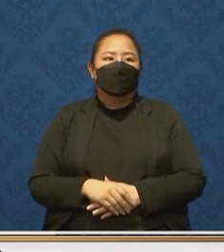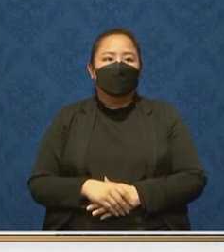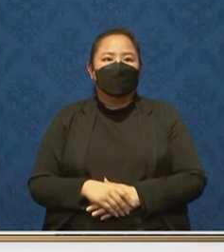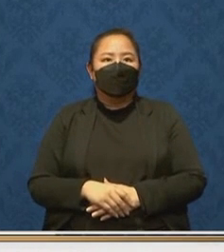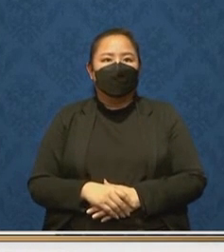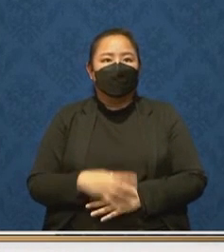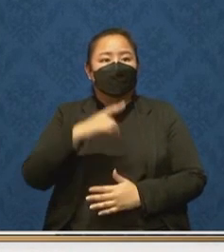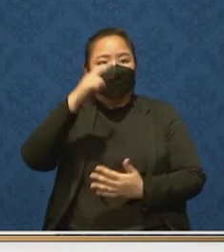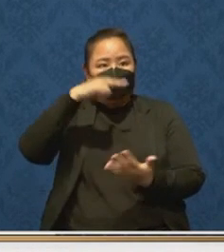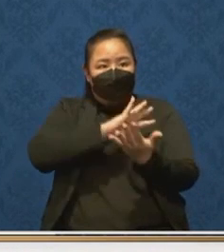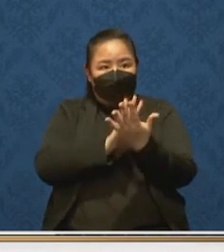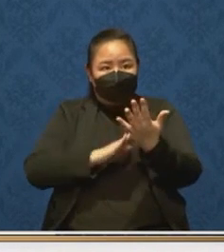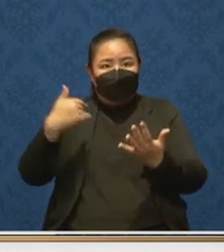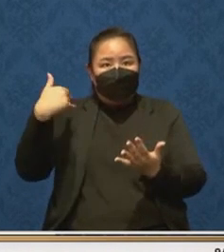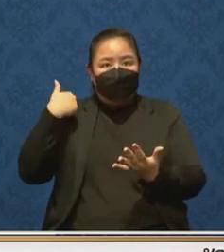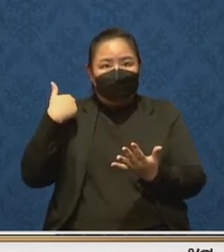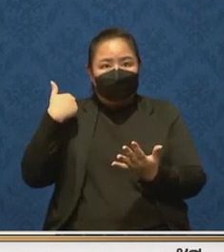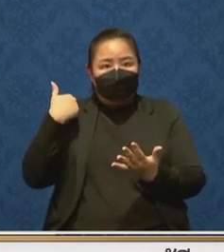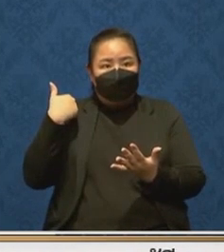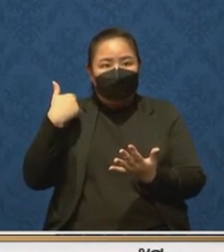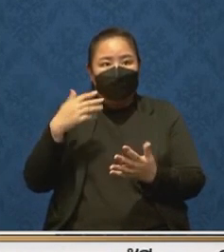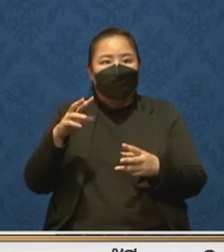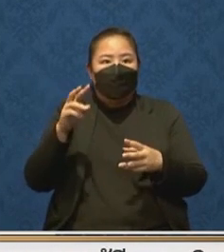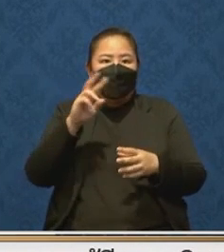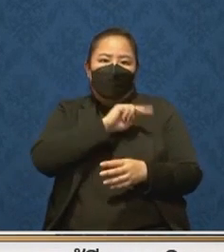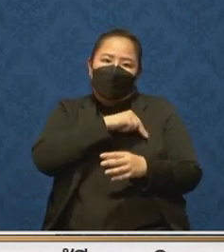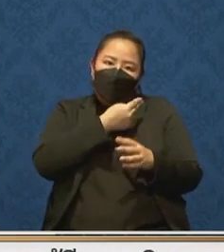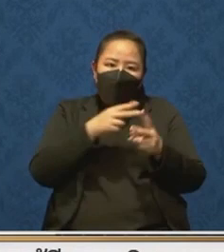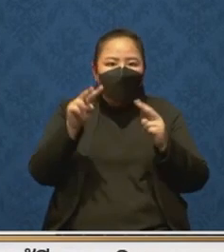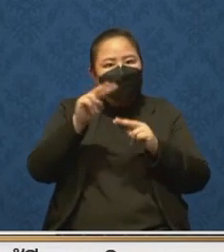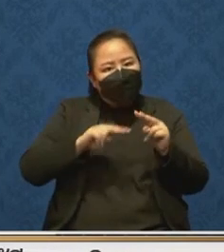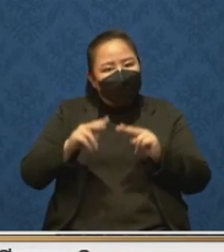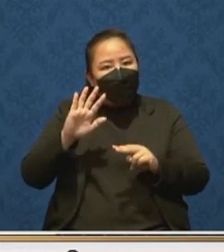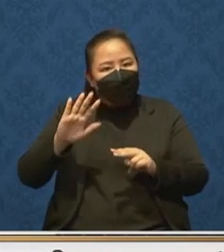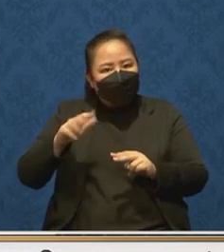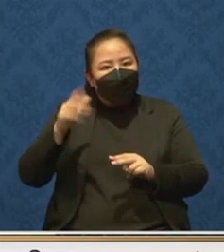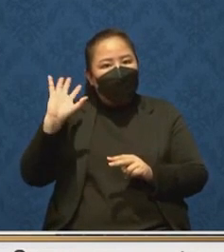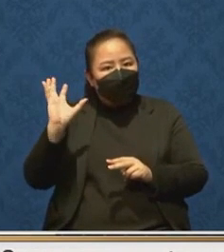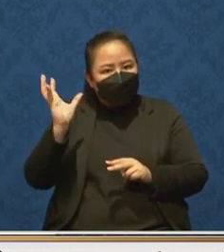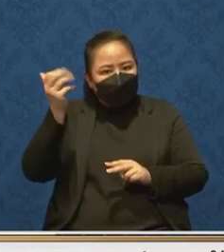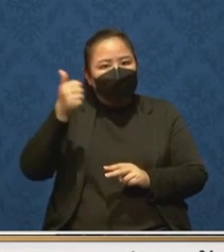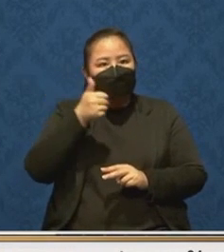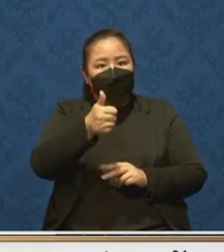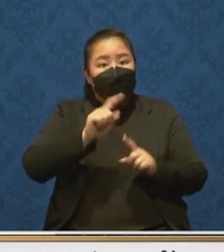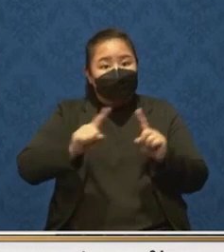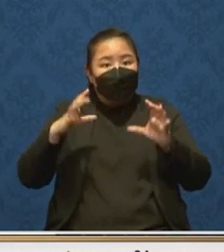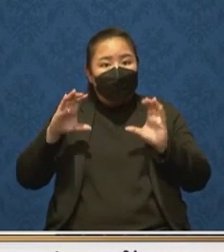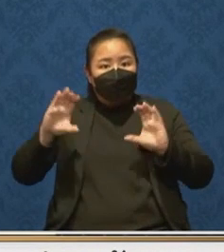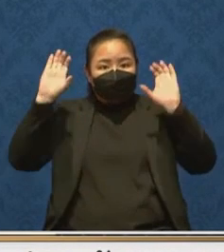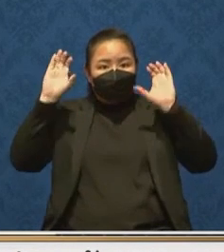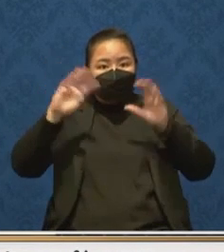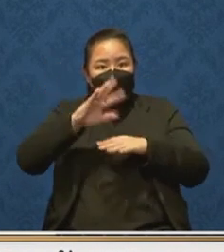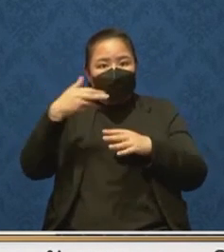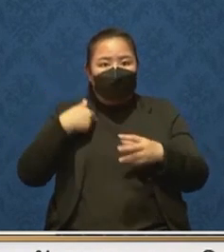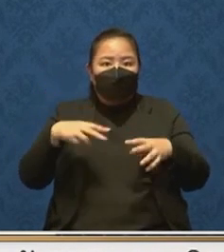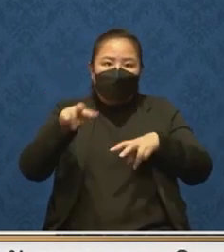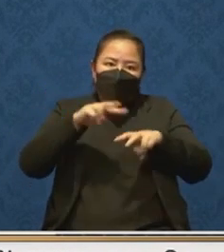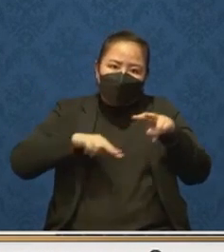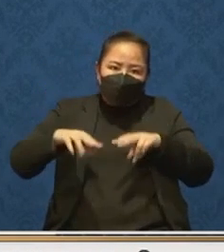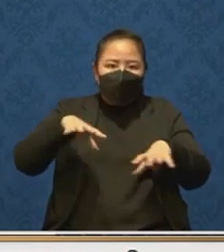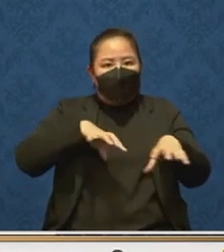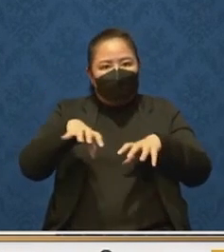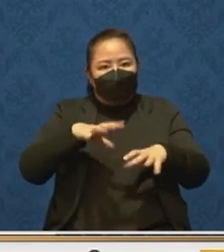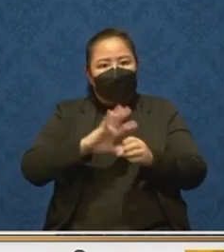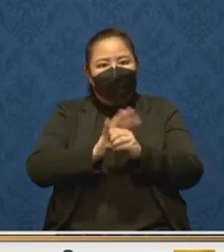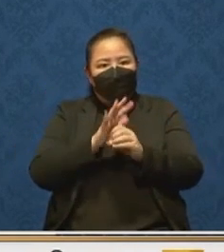ประเทศไยมีระบบสาถาสุคที่ดีอัดับต้นต้นของโลคมานานแต่รัฐบาลนี้บวีห rewindจัดการโค